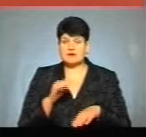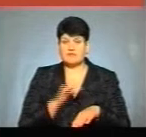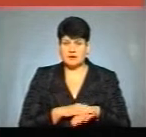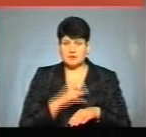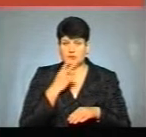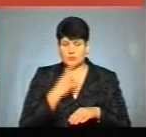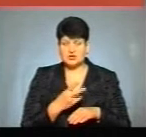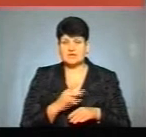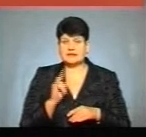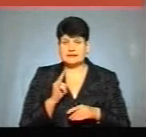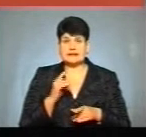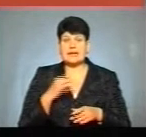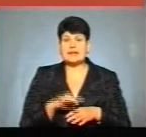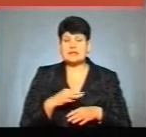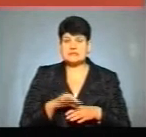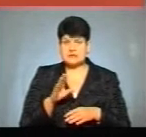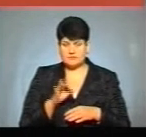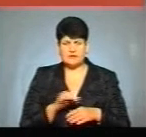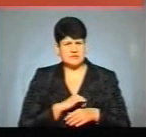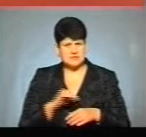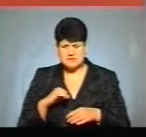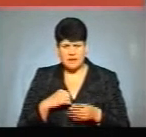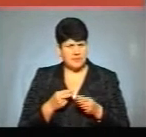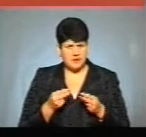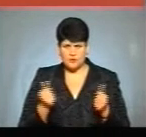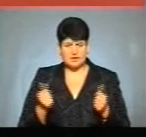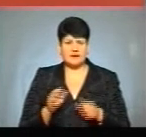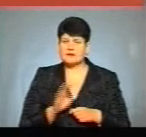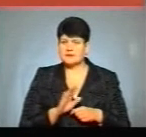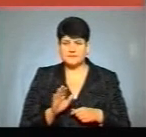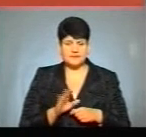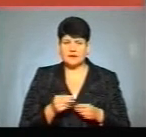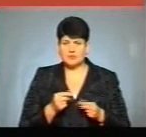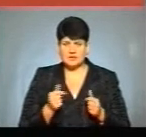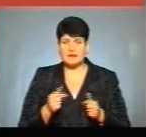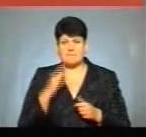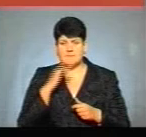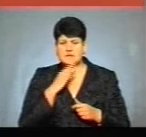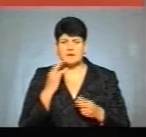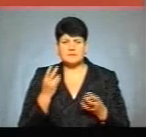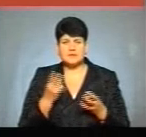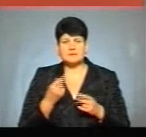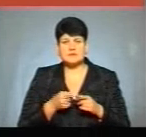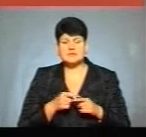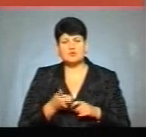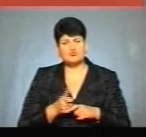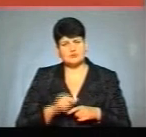побачила дитина насильства, він само собою не пройде. Не пройде. І батькам треба це дуже пам'ятати